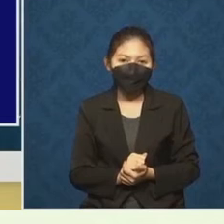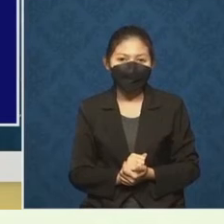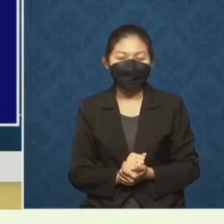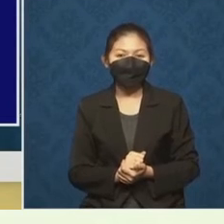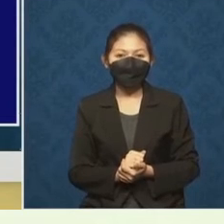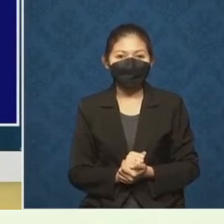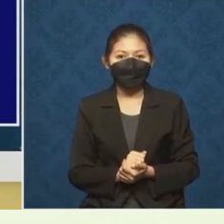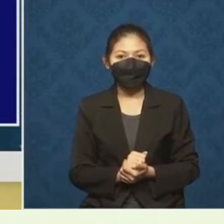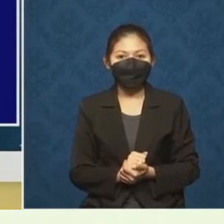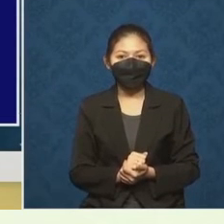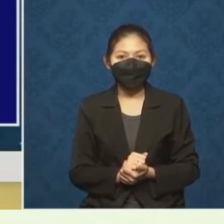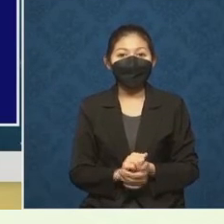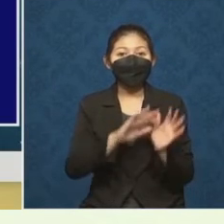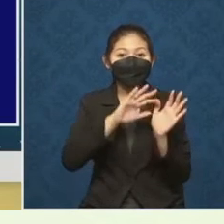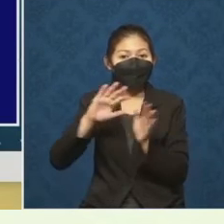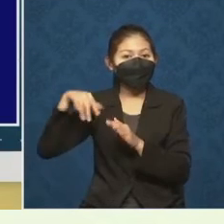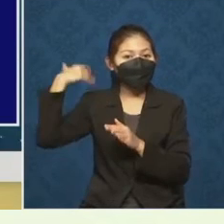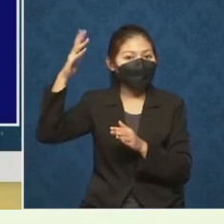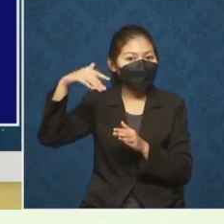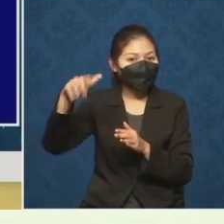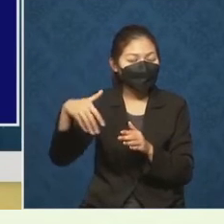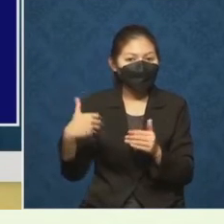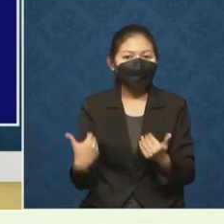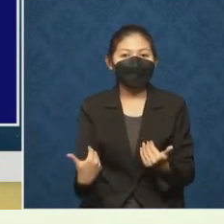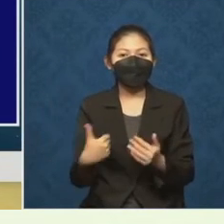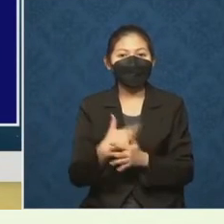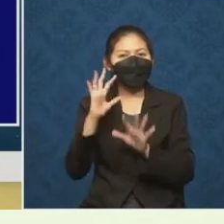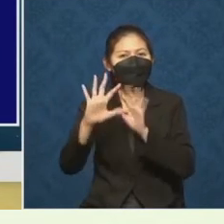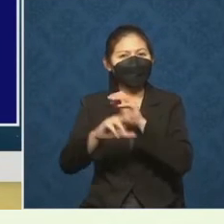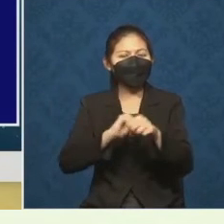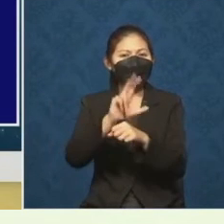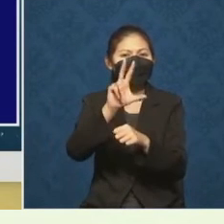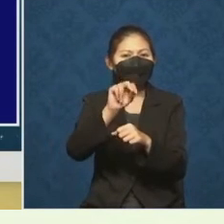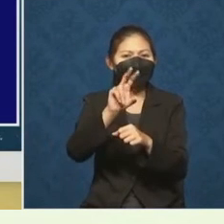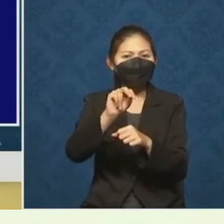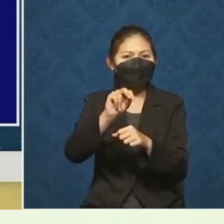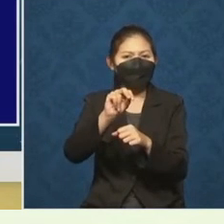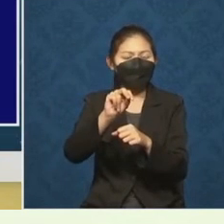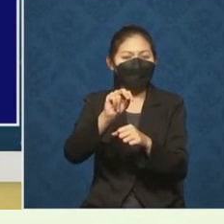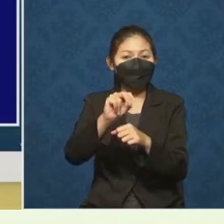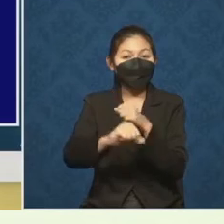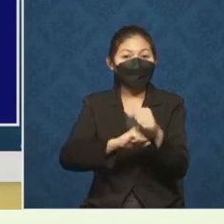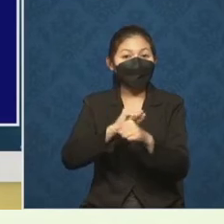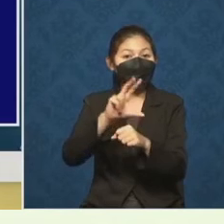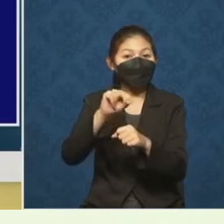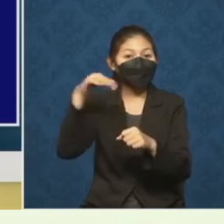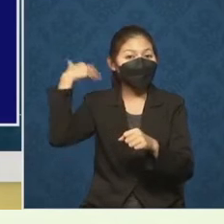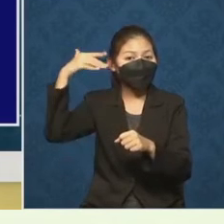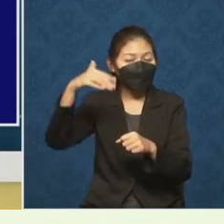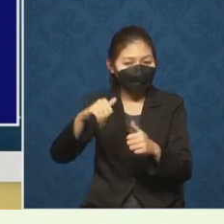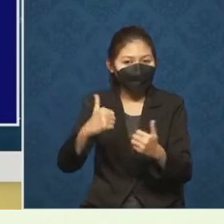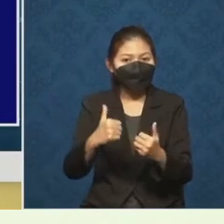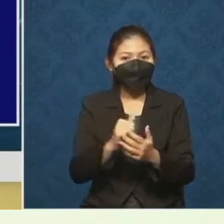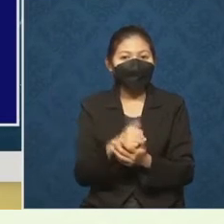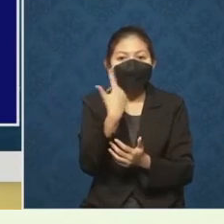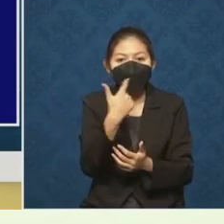านมาเกือบ30ปีนะครับ นะไทยที่ฉลาดขึ้นก็โง่กว่าเดิ